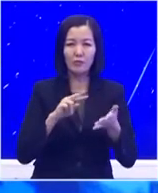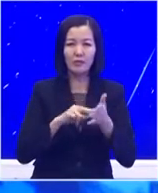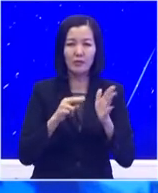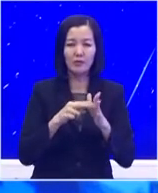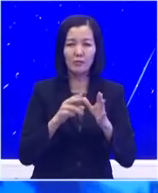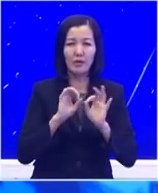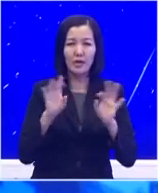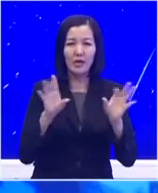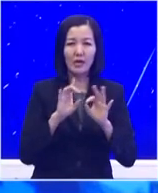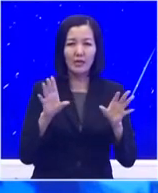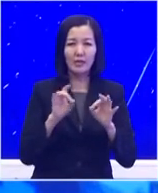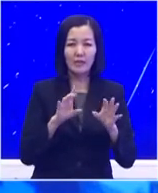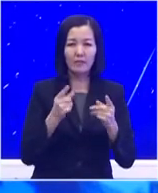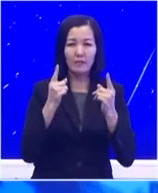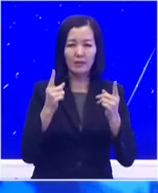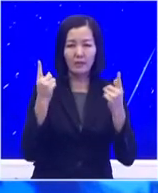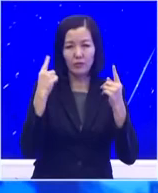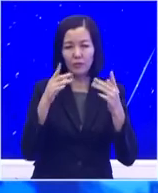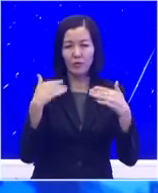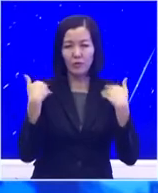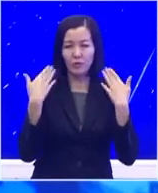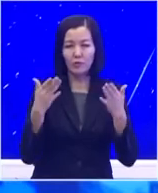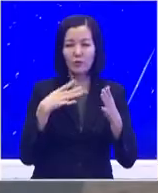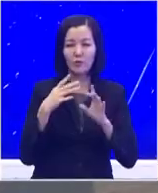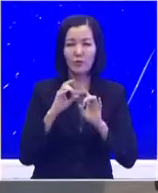айтылып, философ жайлы тың дүниелер баяндалды.